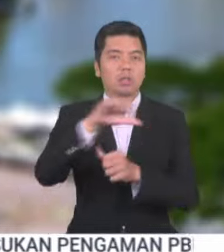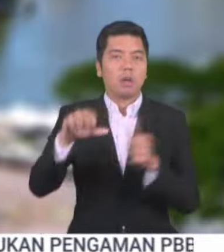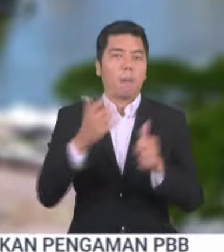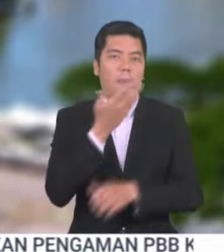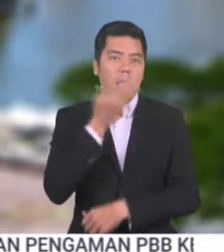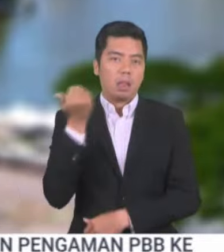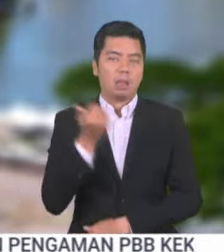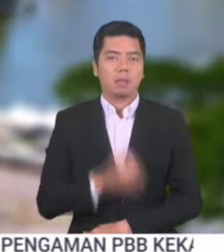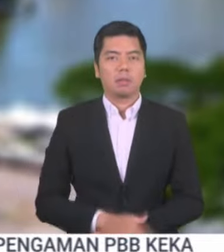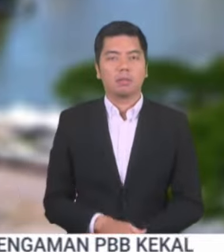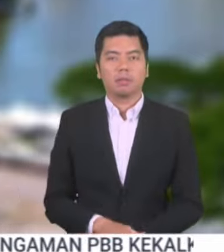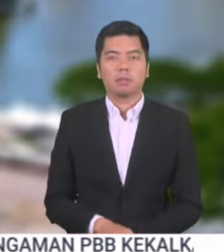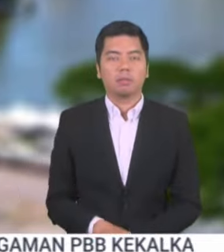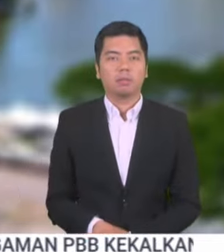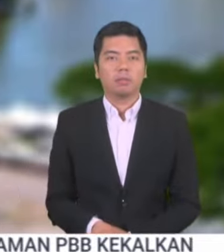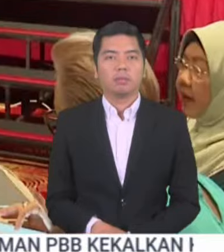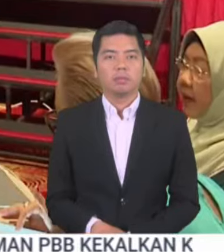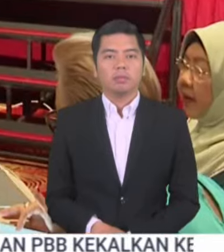lebih baik.